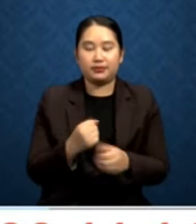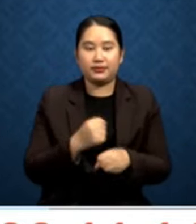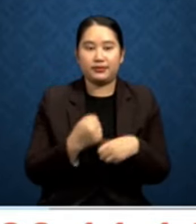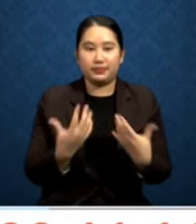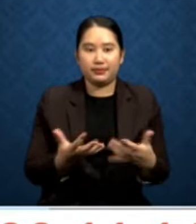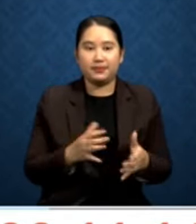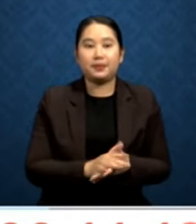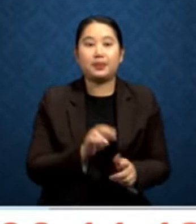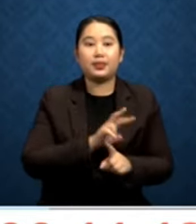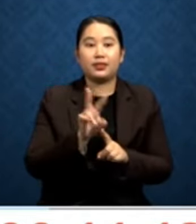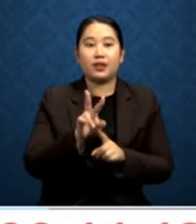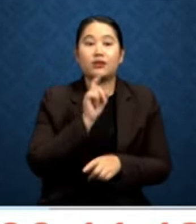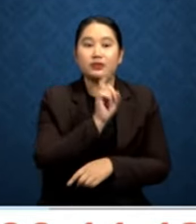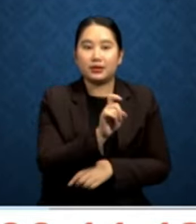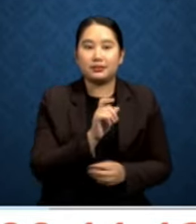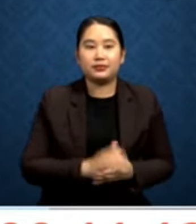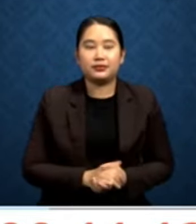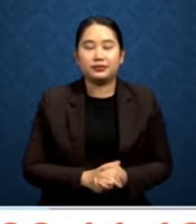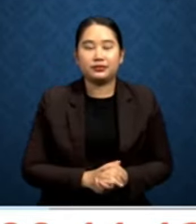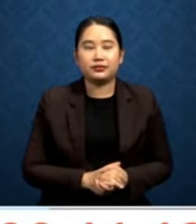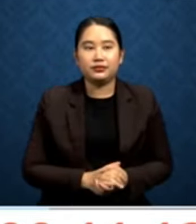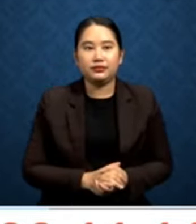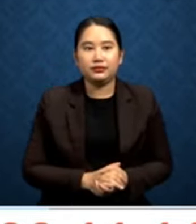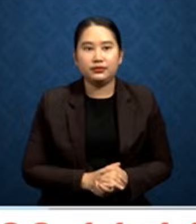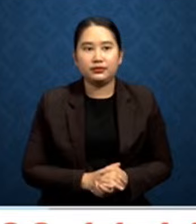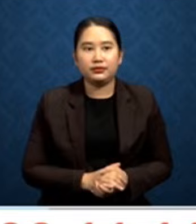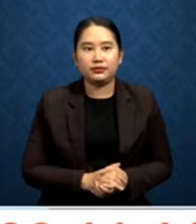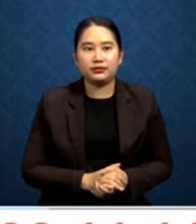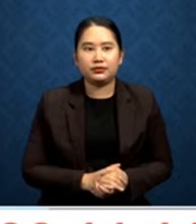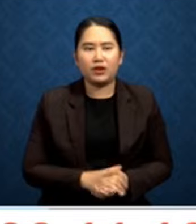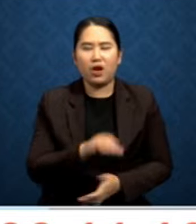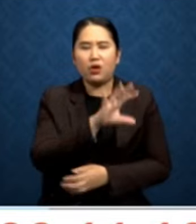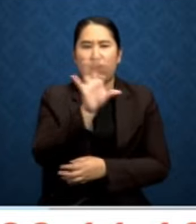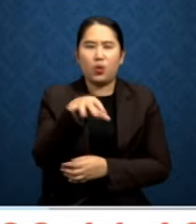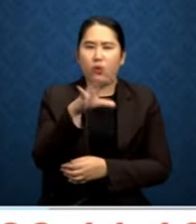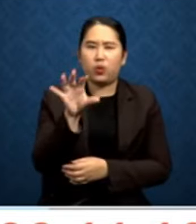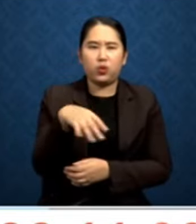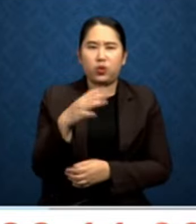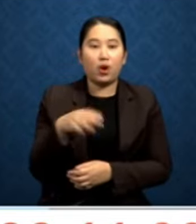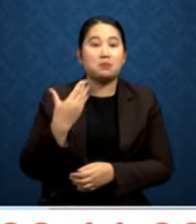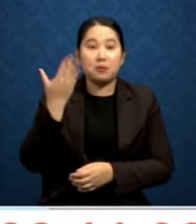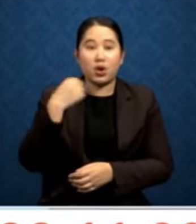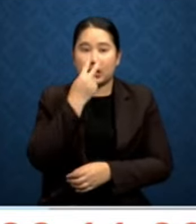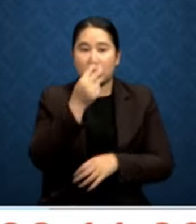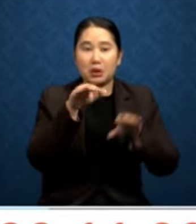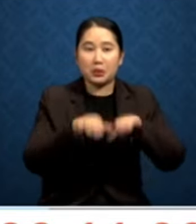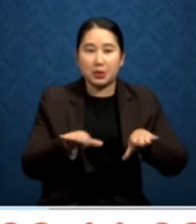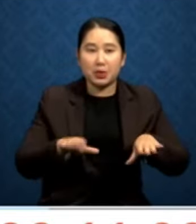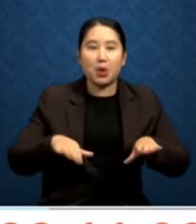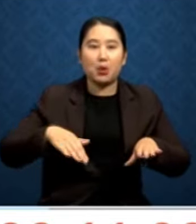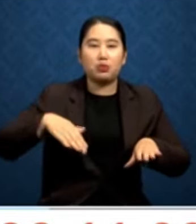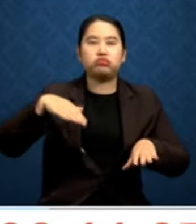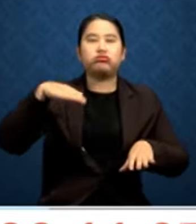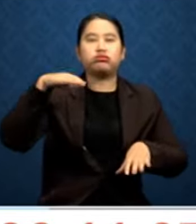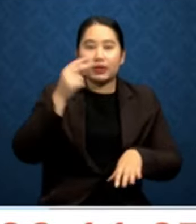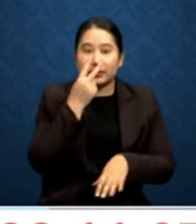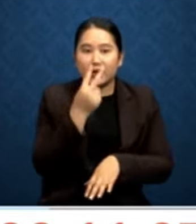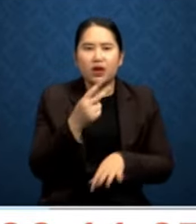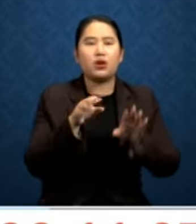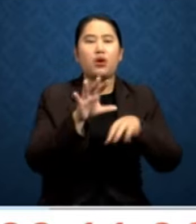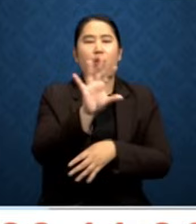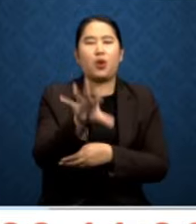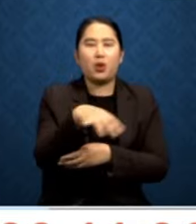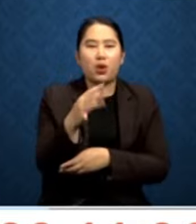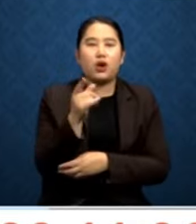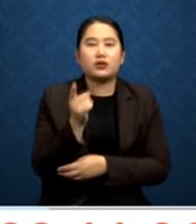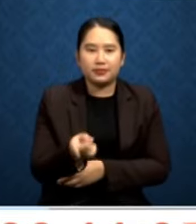ส่วคำถามที่สองกคอว่า จากที่เห็นเี่ลอกลวงกัมาตงแต่เราเด็ๆเลยจนถวันนี้ก็ยงหลอกลวง หล